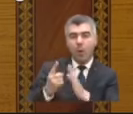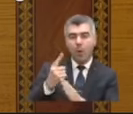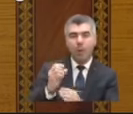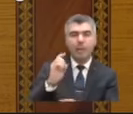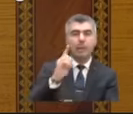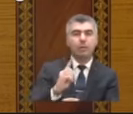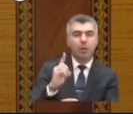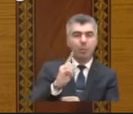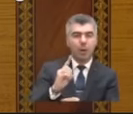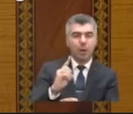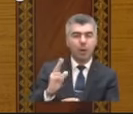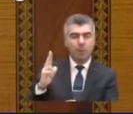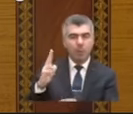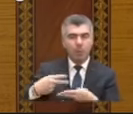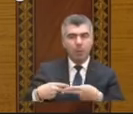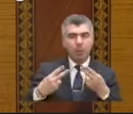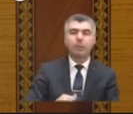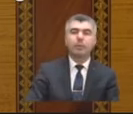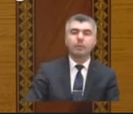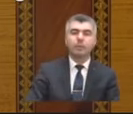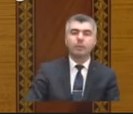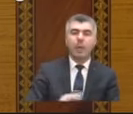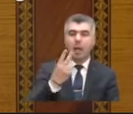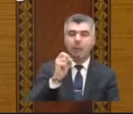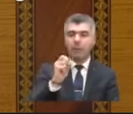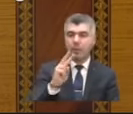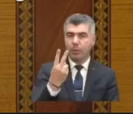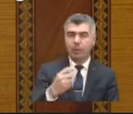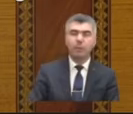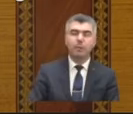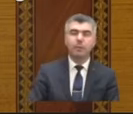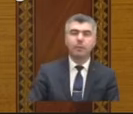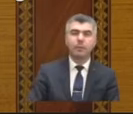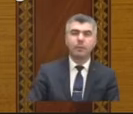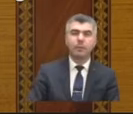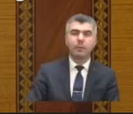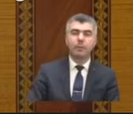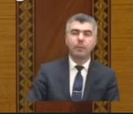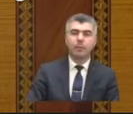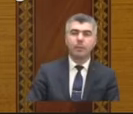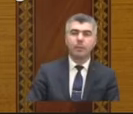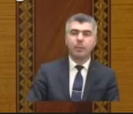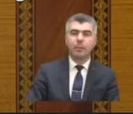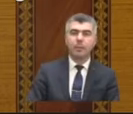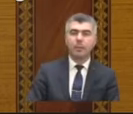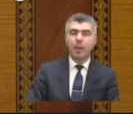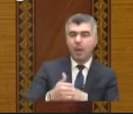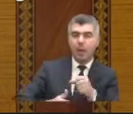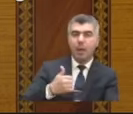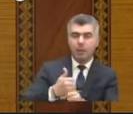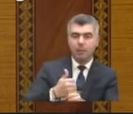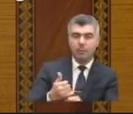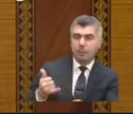ديسمبر 1 ديسمبر 2022 يعني سنه من بعد ما